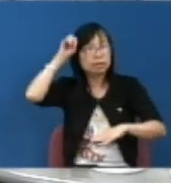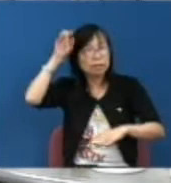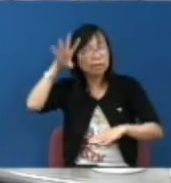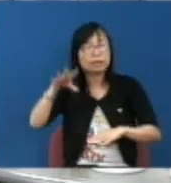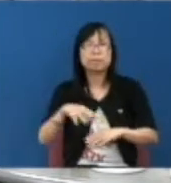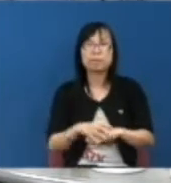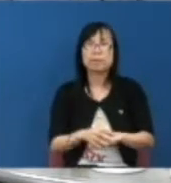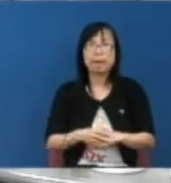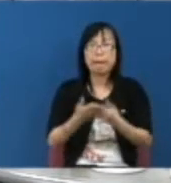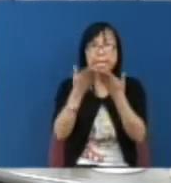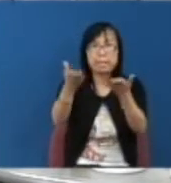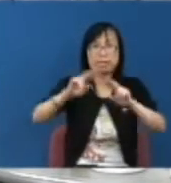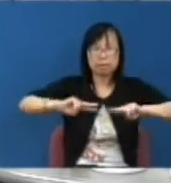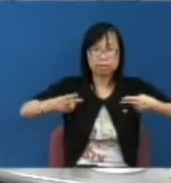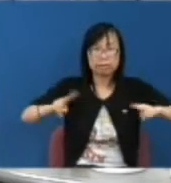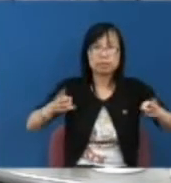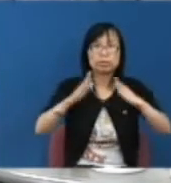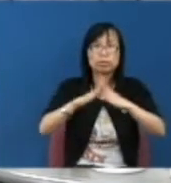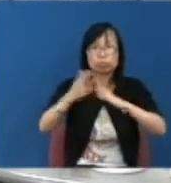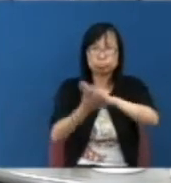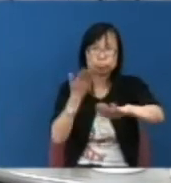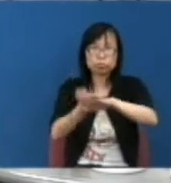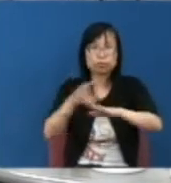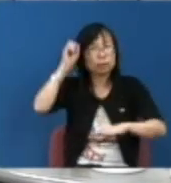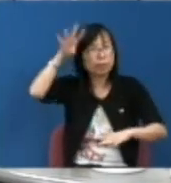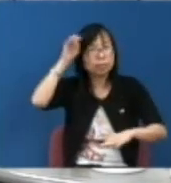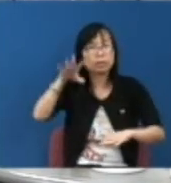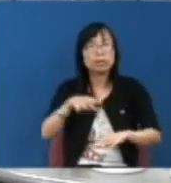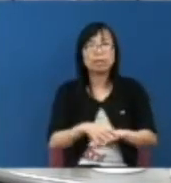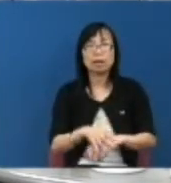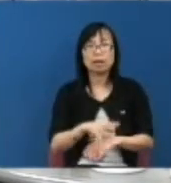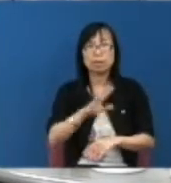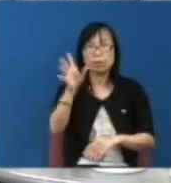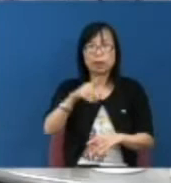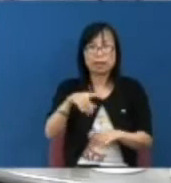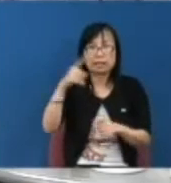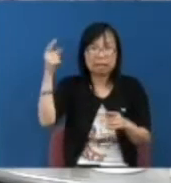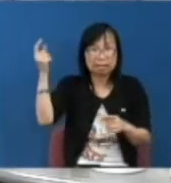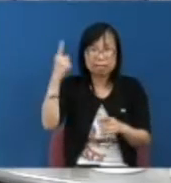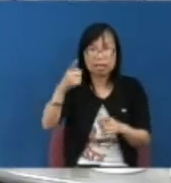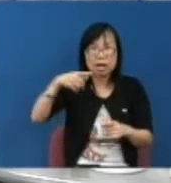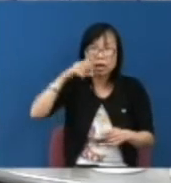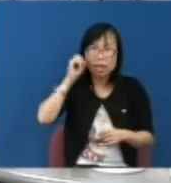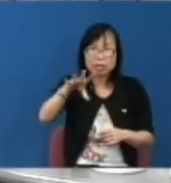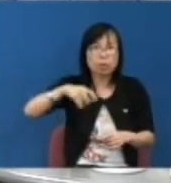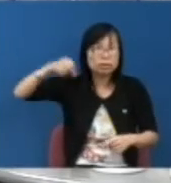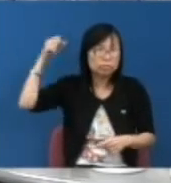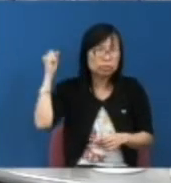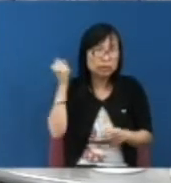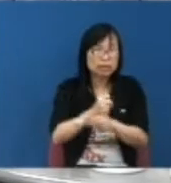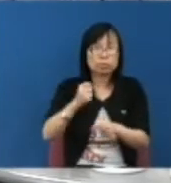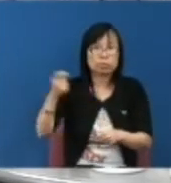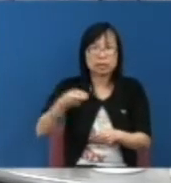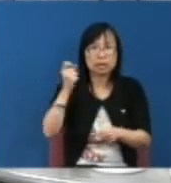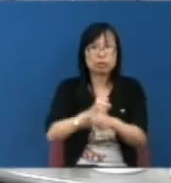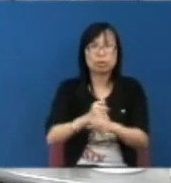思維咧，就俾翻發展局等佢重新再諗過咯，就希望佢唔好再係一刀切或者係好政治性去決定一樣嘢咯。譬如